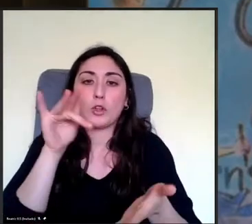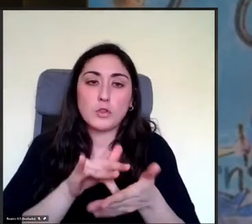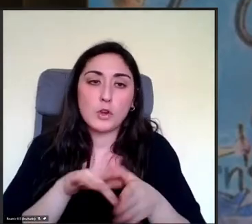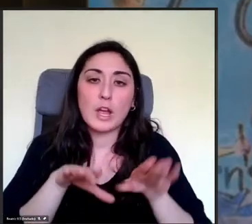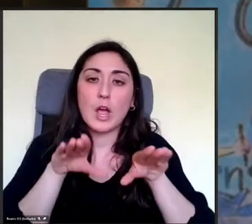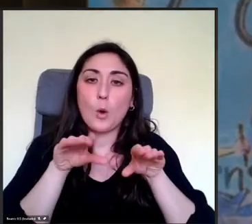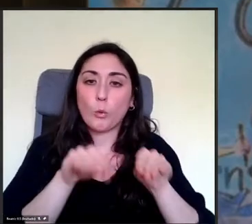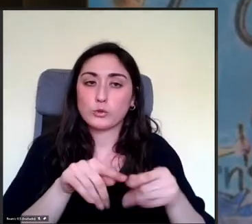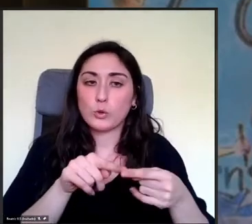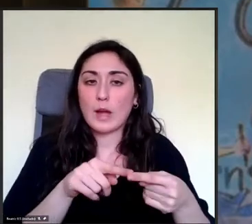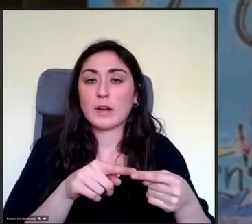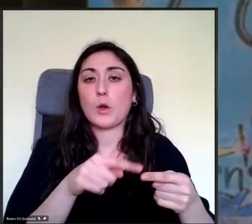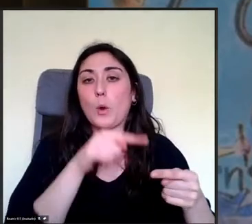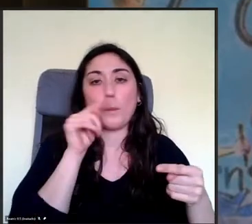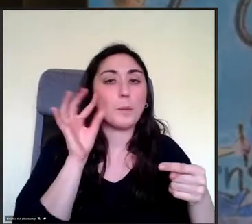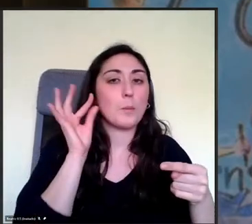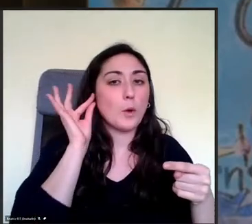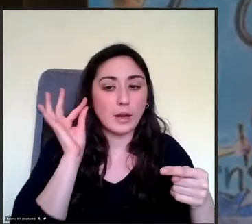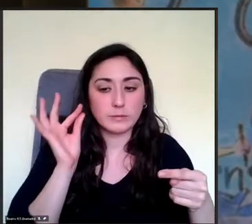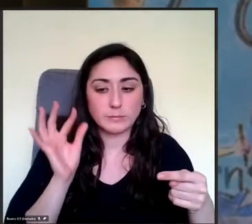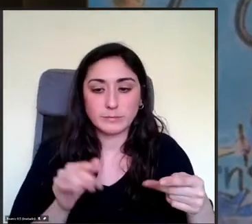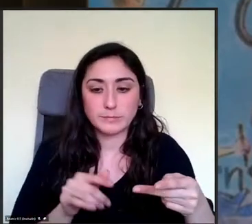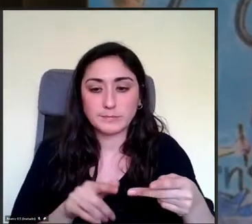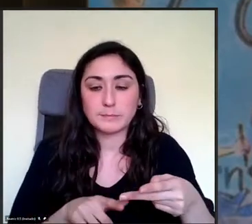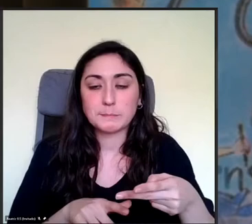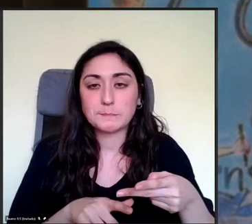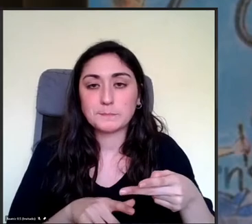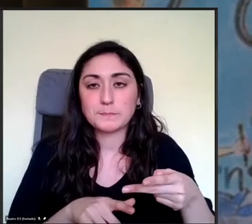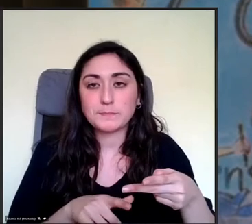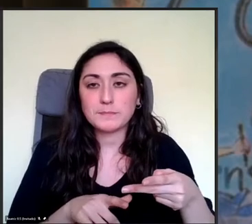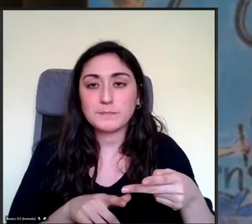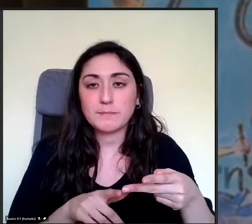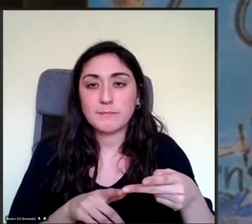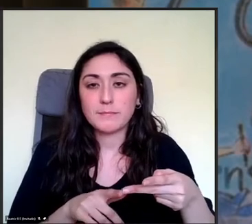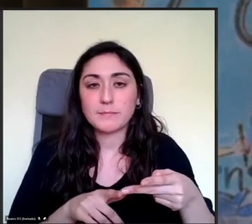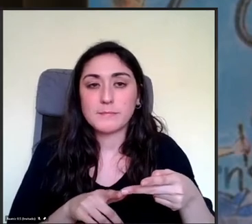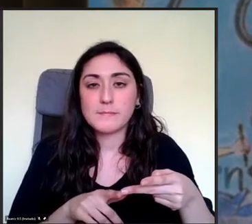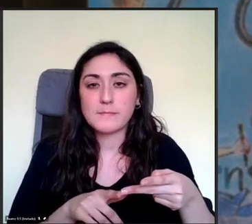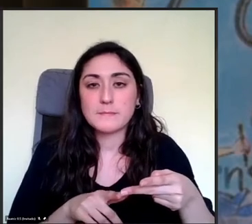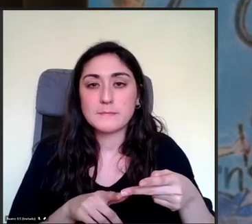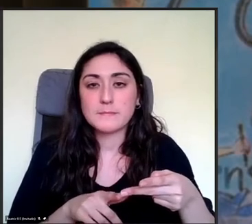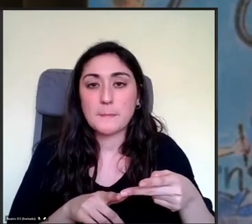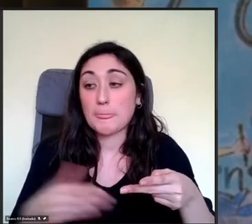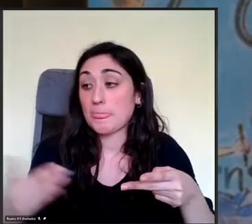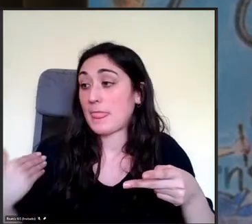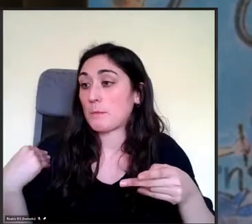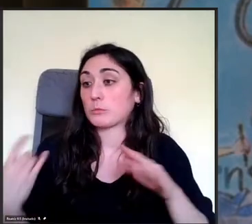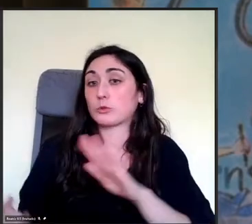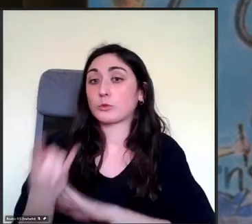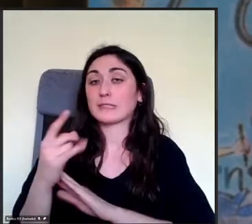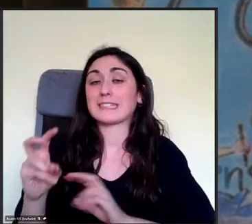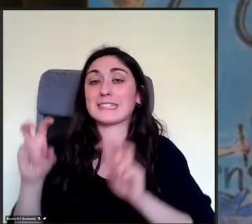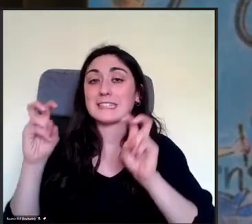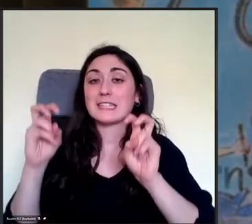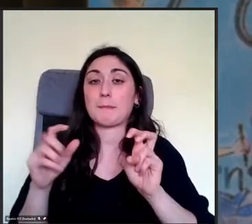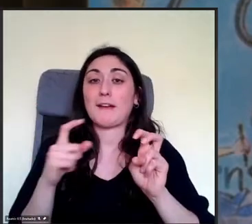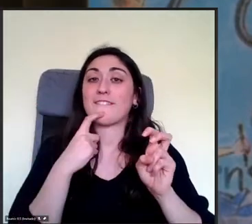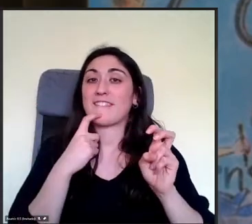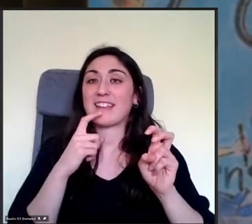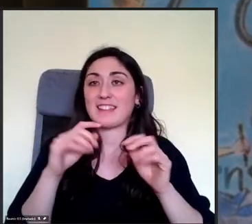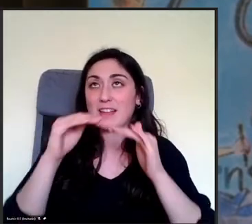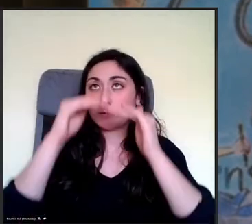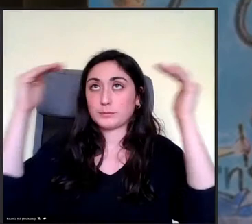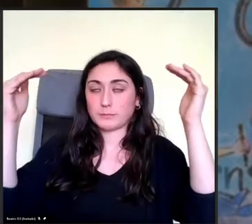una dona. Va sortir en algun moment el fet lamentable de que els sostres de vidres amb els anys s'han tornat de